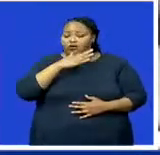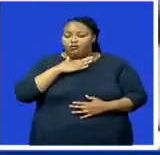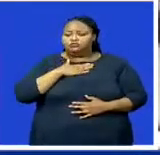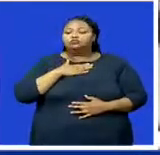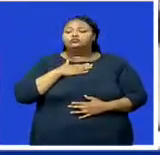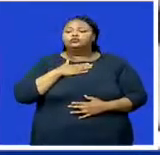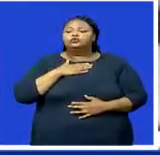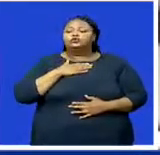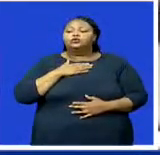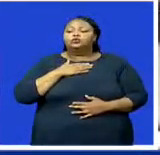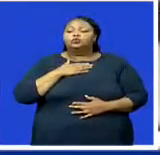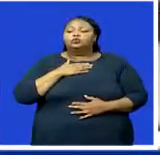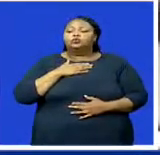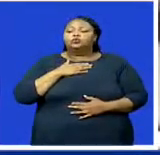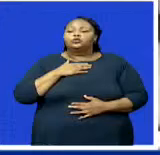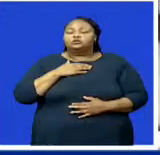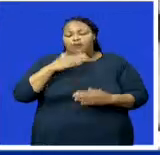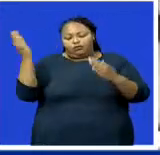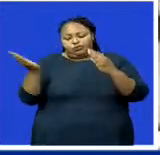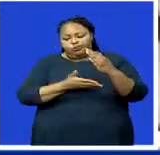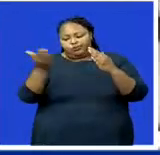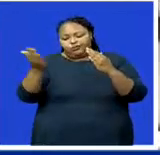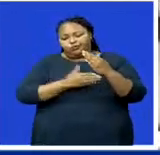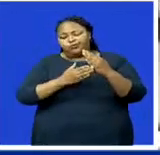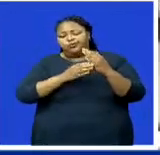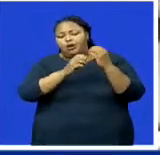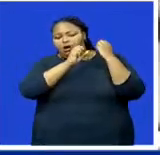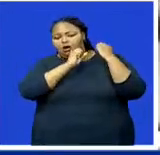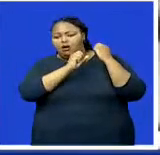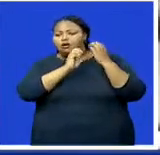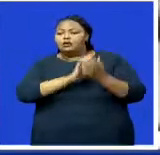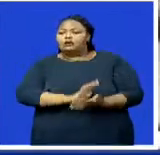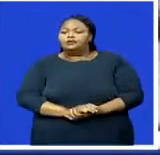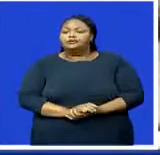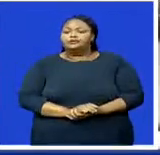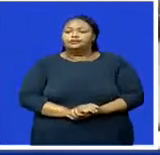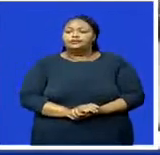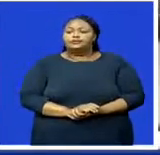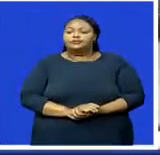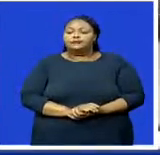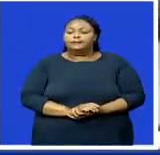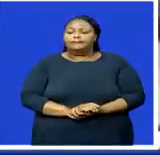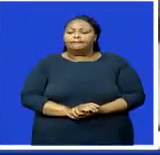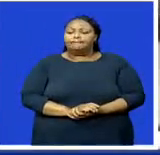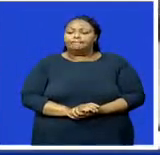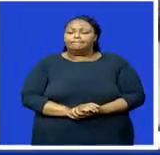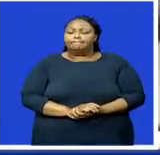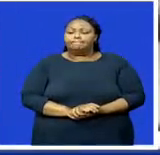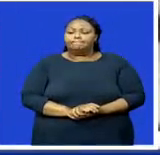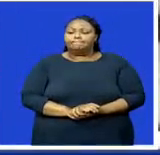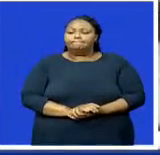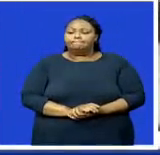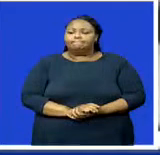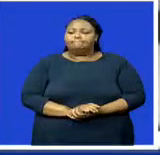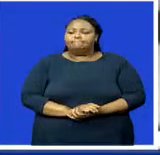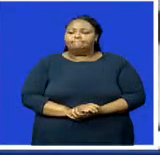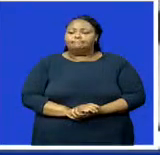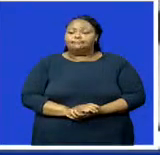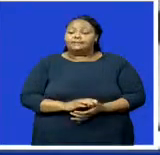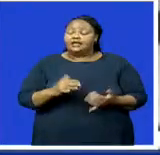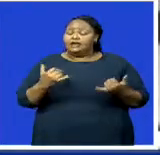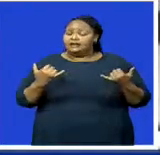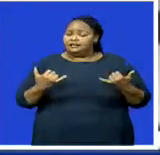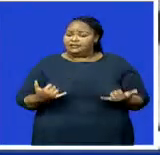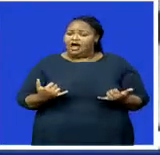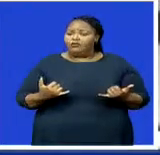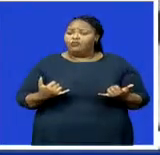tinkulu ngale kwaloko ngicabanga kwekuthi vele ngakutekwa letinye ngoba ngicabanga kwekuthi kunginyalo